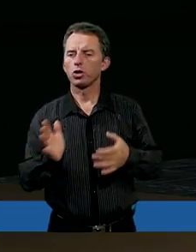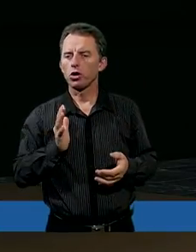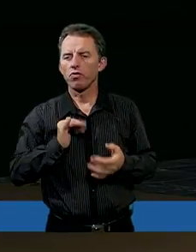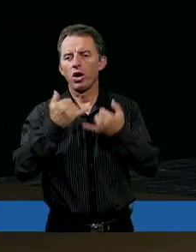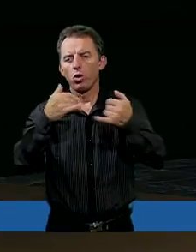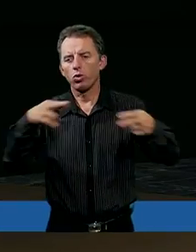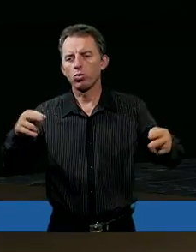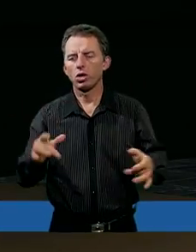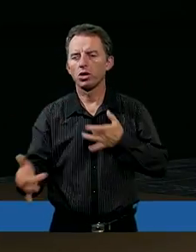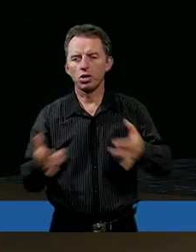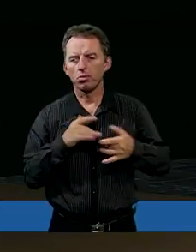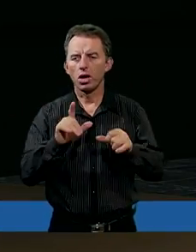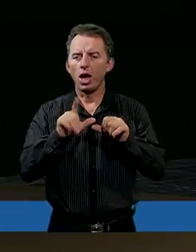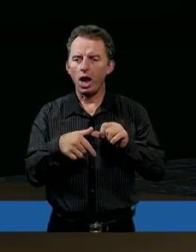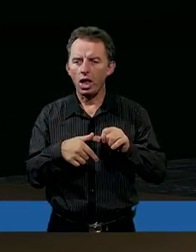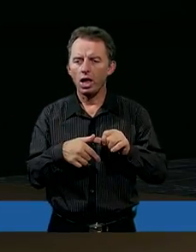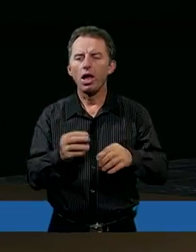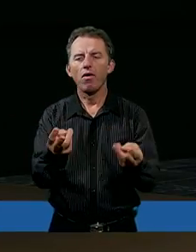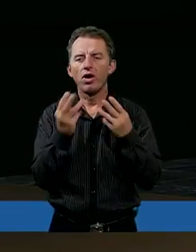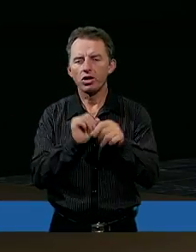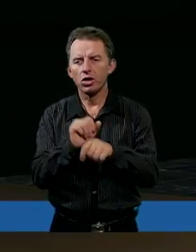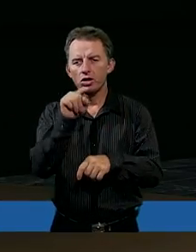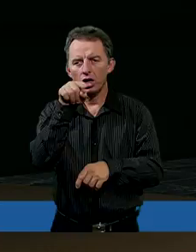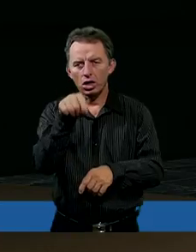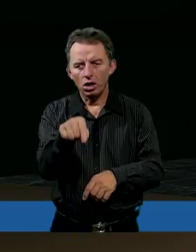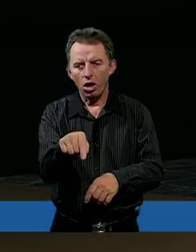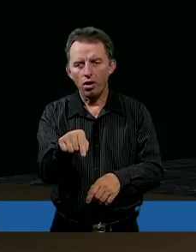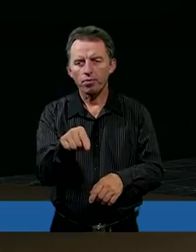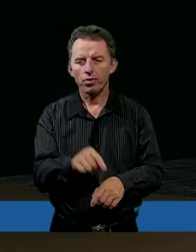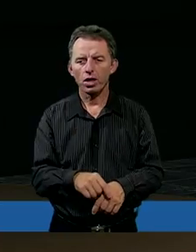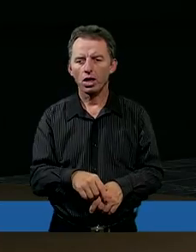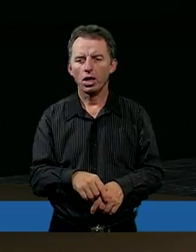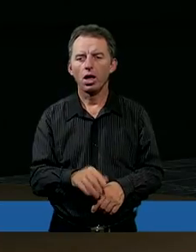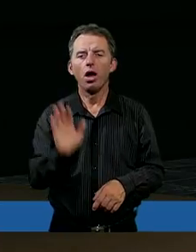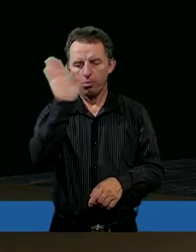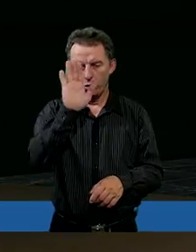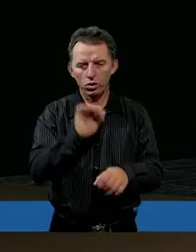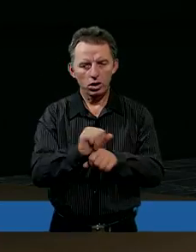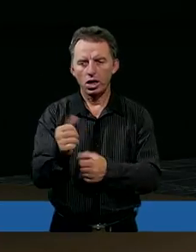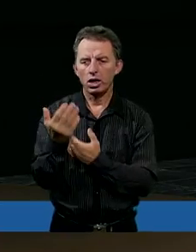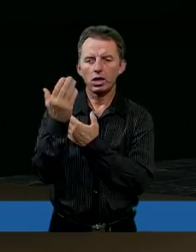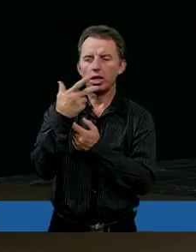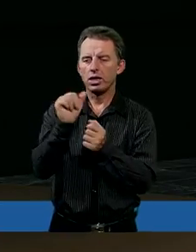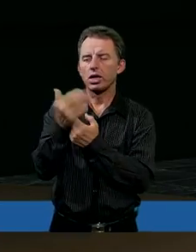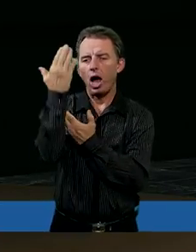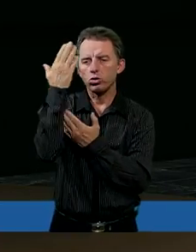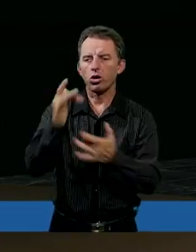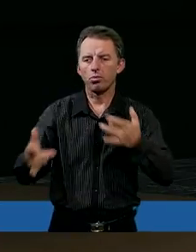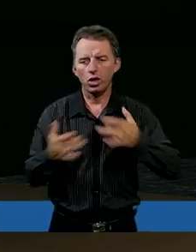cierpienia. Ale ważne jest to, Bóg nie jest autorem cierpienia.